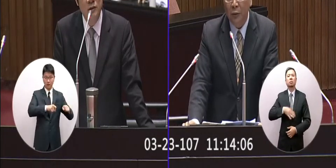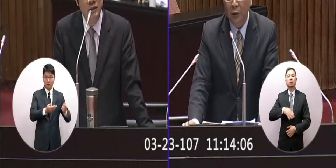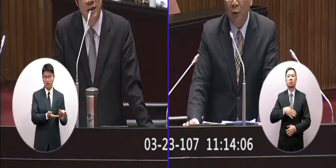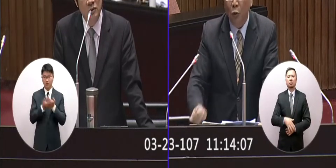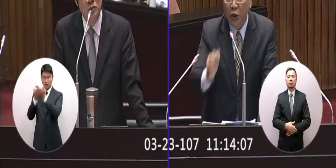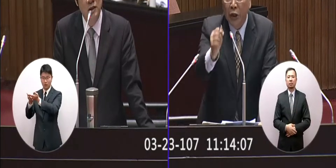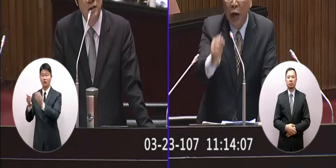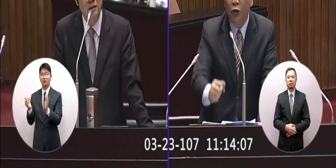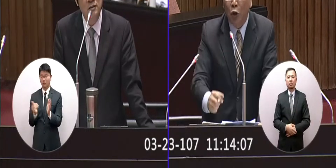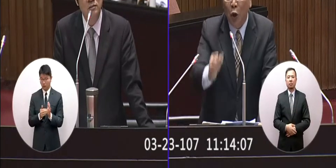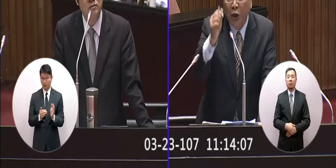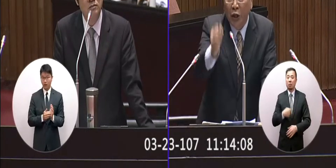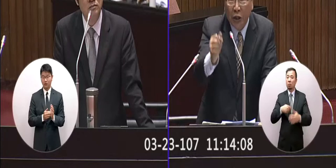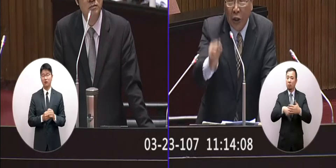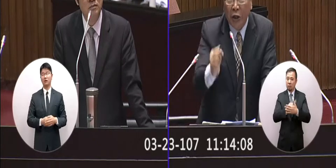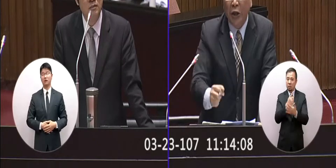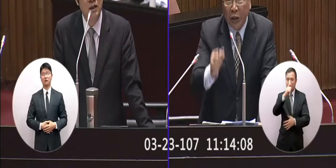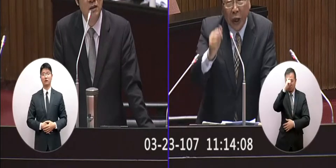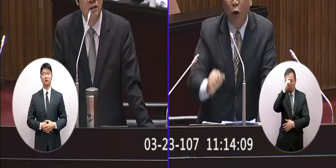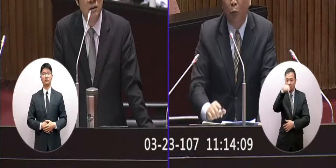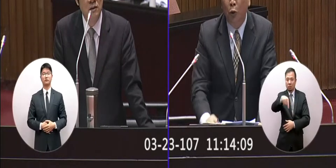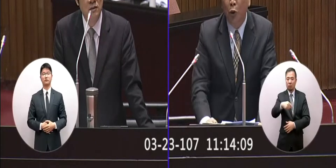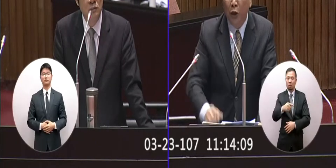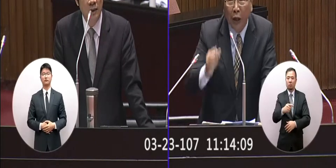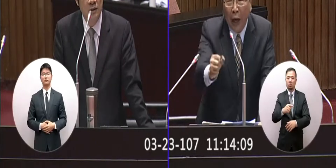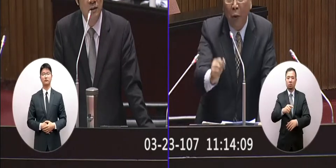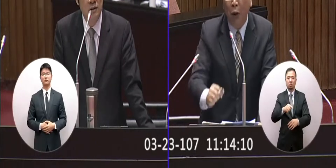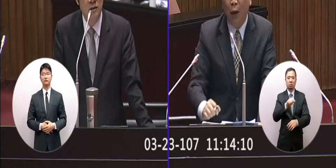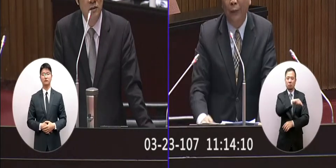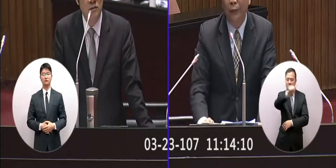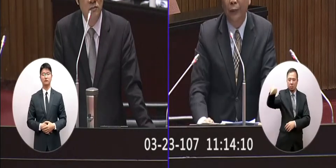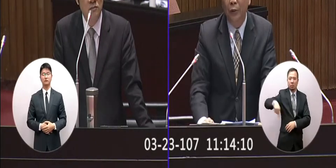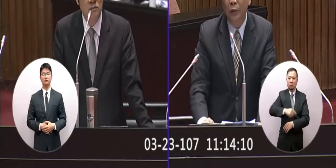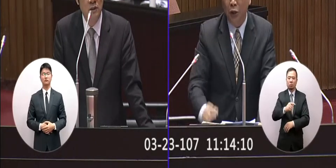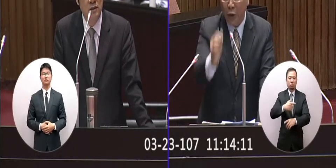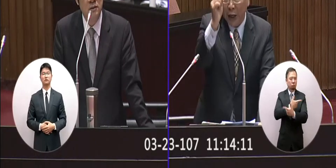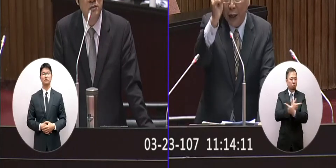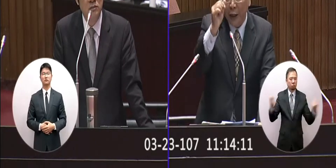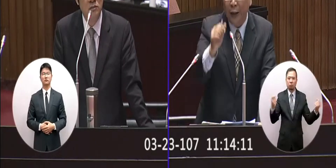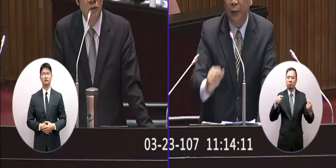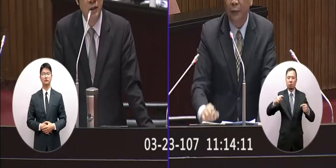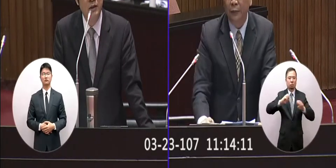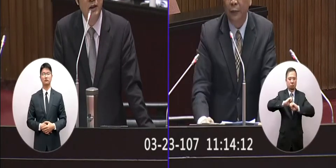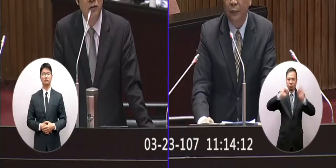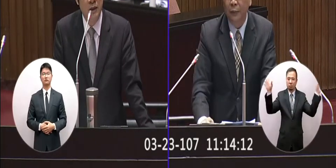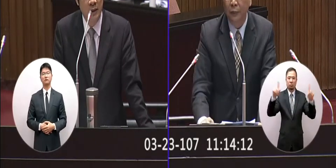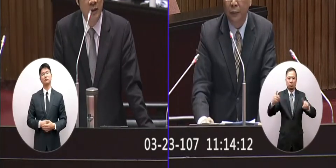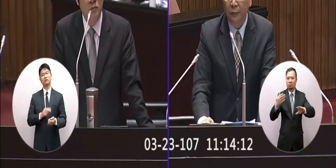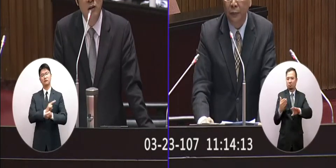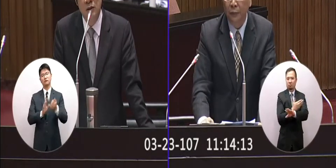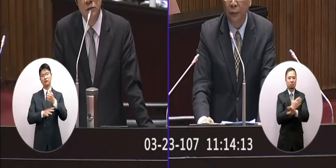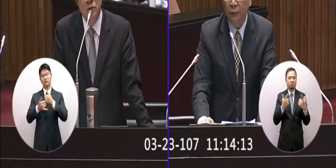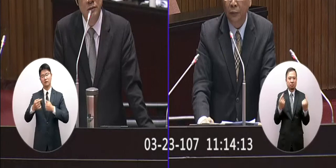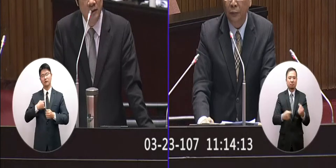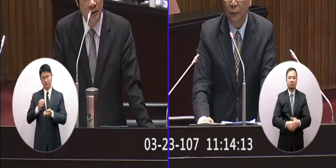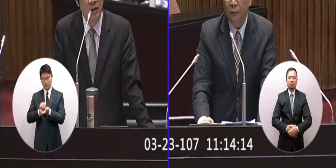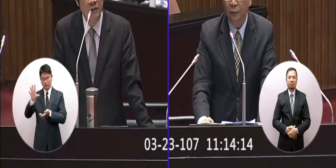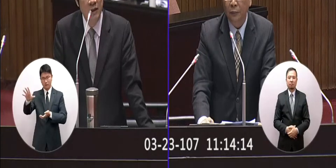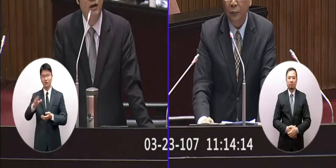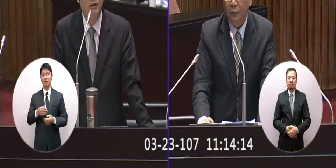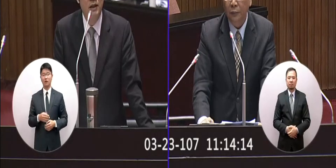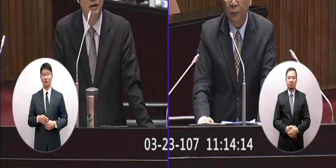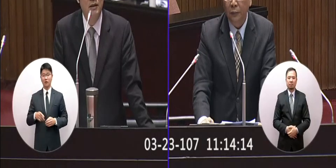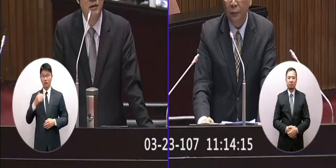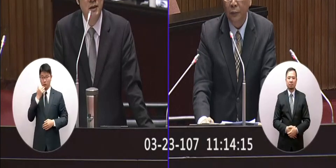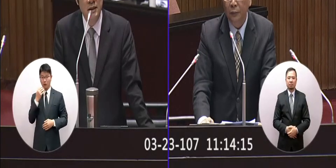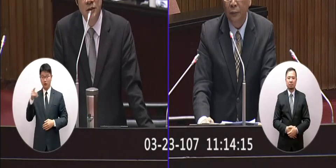态度就很清楚 了。我只要求说，你实施的时间同步，你可以放缓，只有这样而已。 不，林委员，我可以跟你报告，就是说，只要